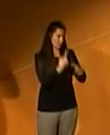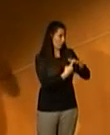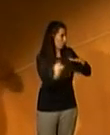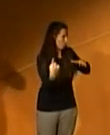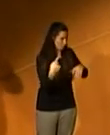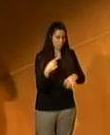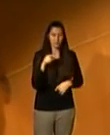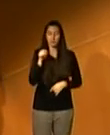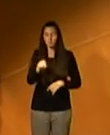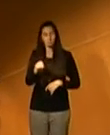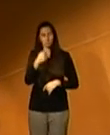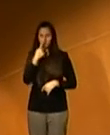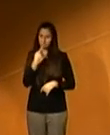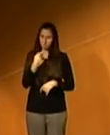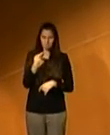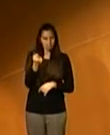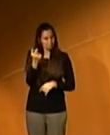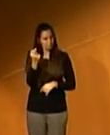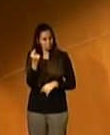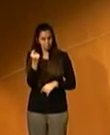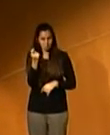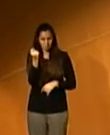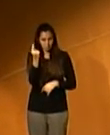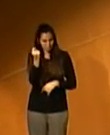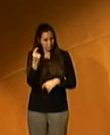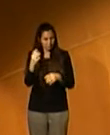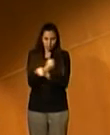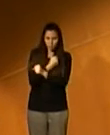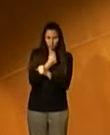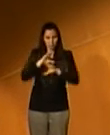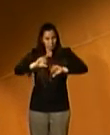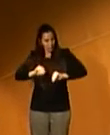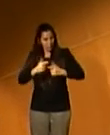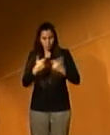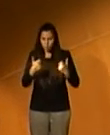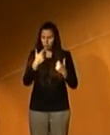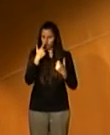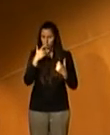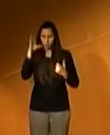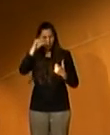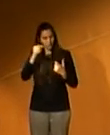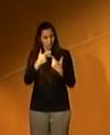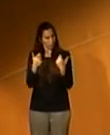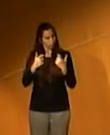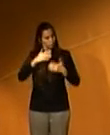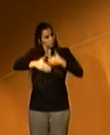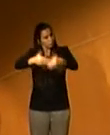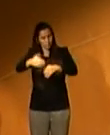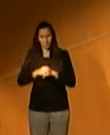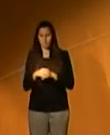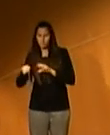marques à l'IME avec un rythme qui lui a permis une progression pédagogique et professionnelle. Face à cette progression,